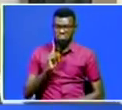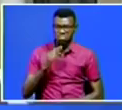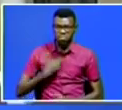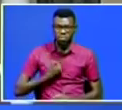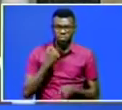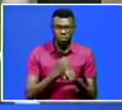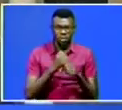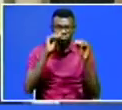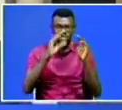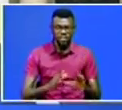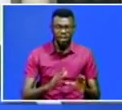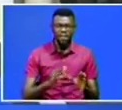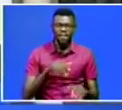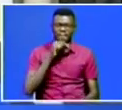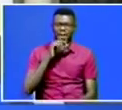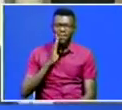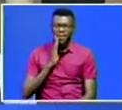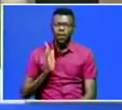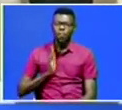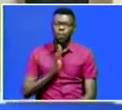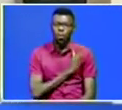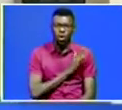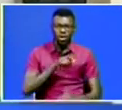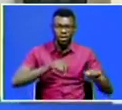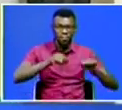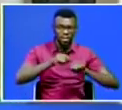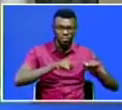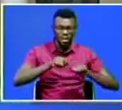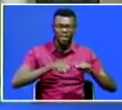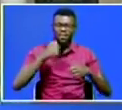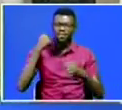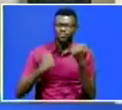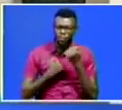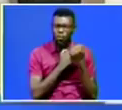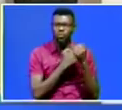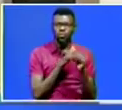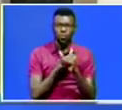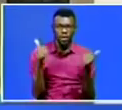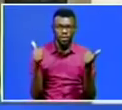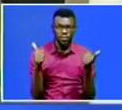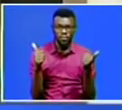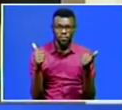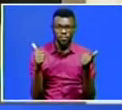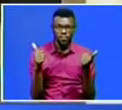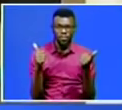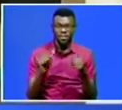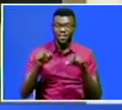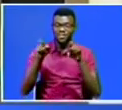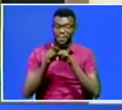wafanyikazi, walimu, wazazi, a board of management for their support. I think we're meant to support kabisa. And